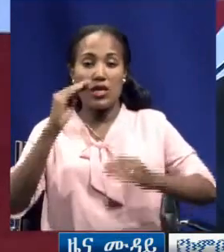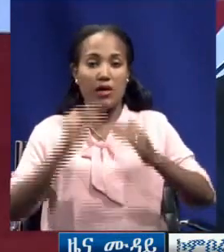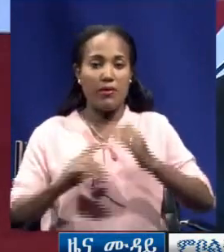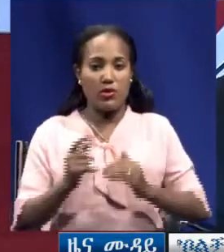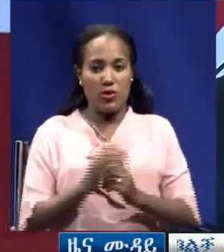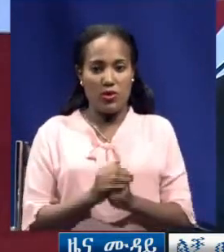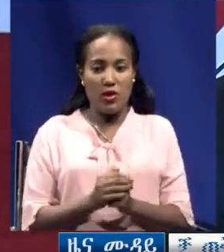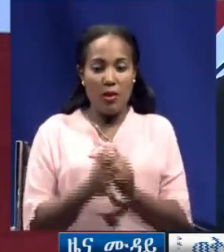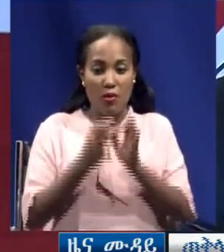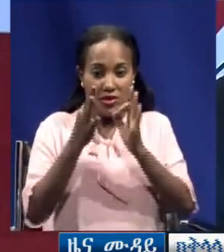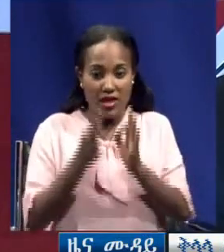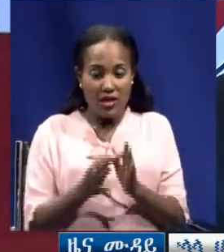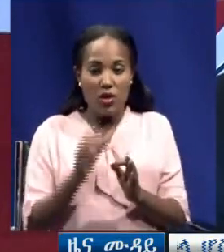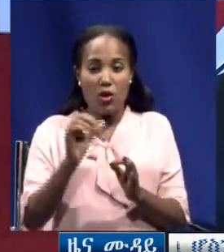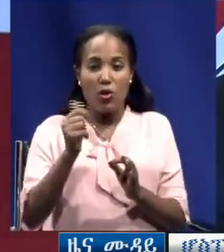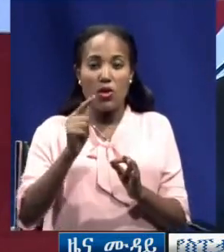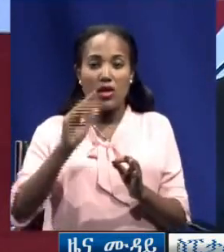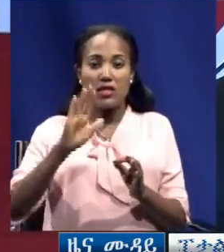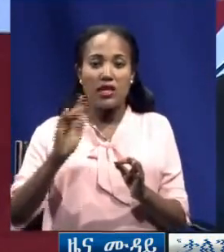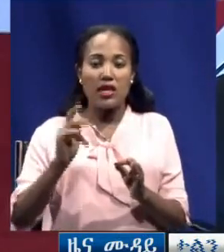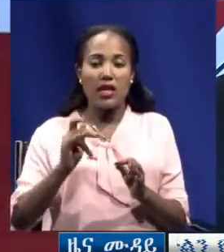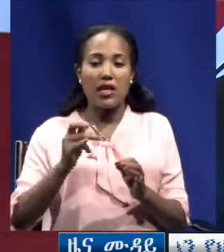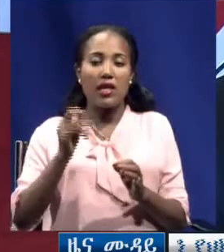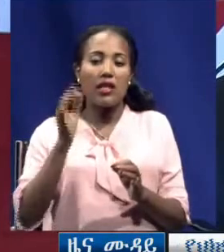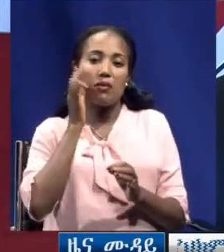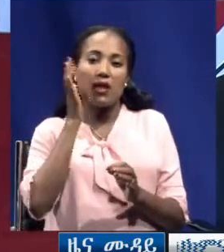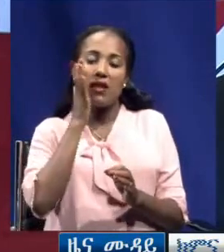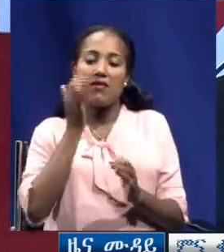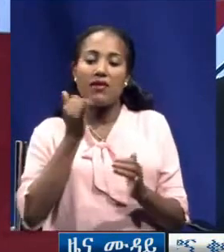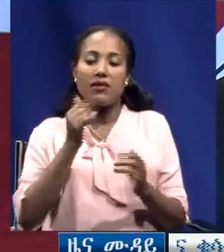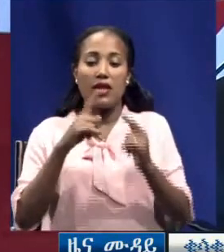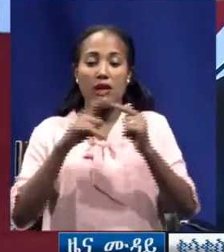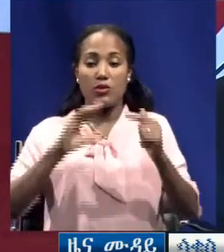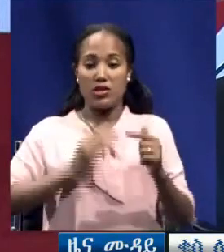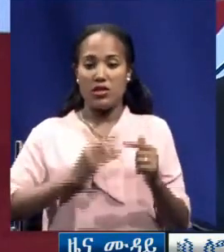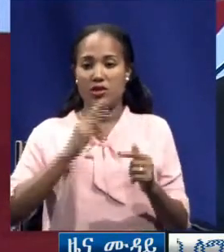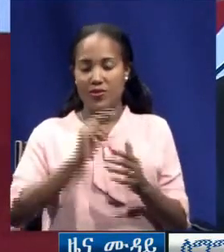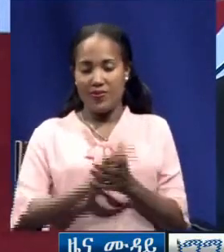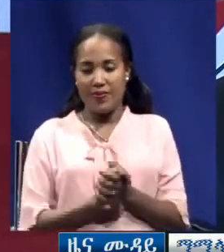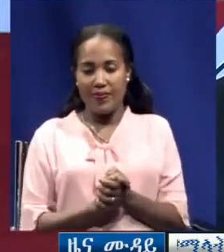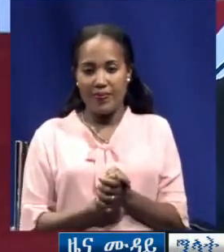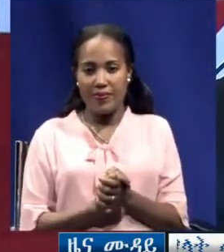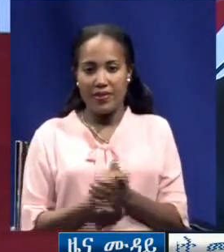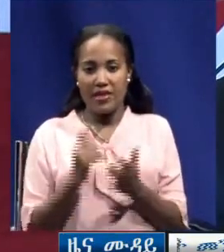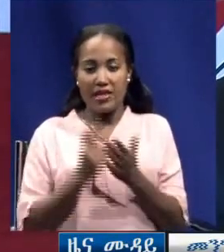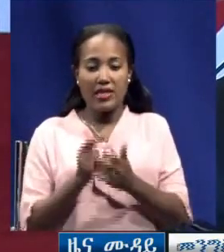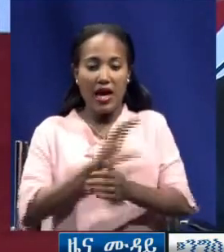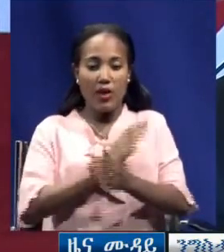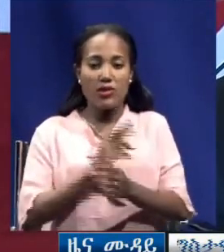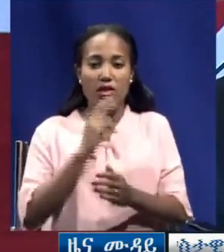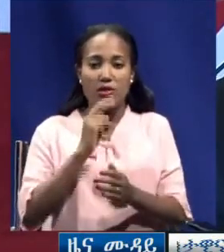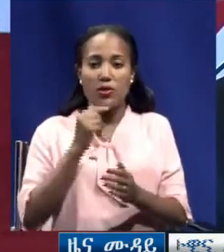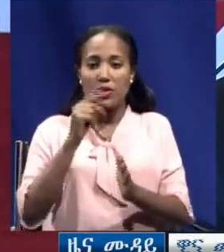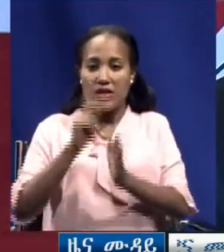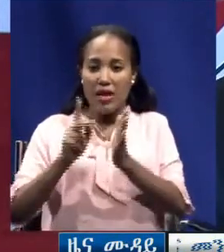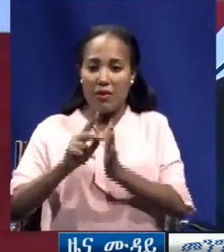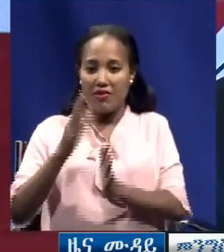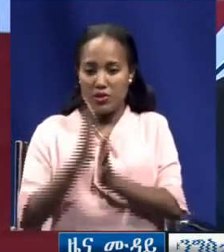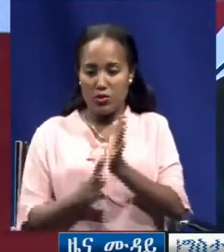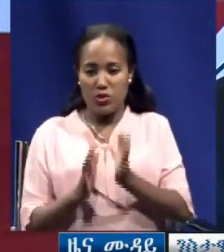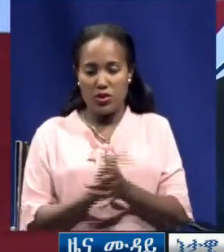ስለሆነ በወሳኝነት ኦነግ ሽኔ፣ ቲፒኤልኤፍ ጠላቶቻችን ናቸው። እነዚህ ኃይሎች ናቸው ግድያ የሚፈጽሙት።